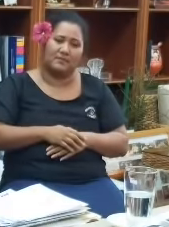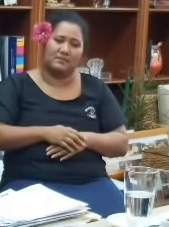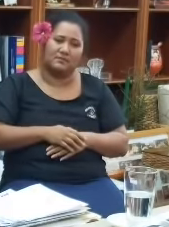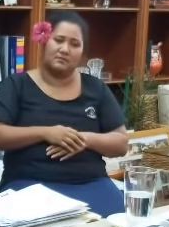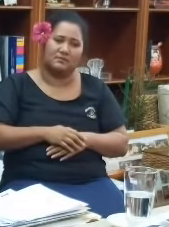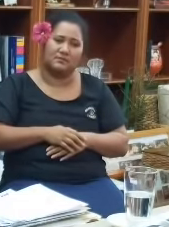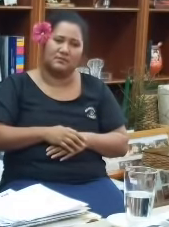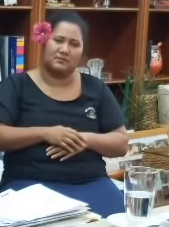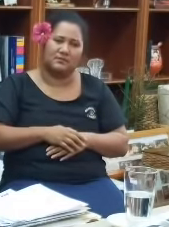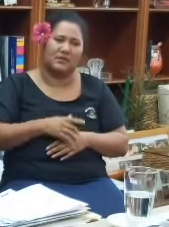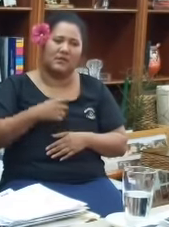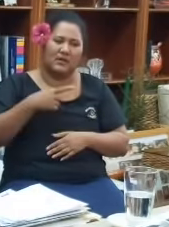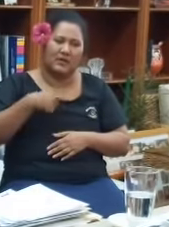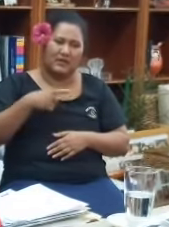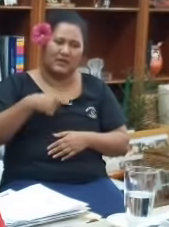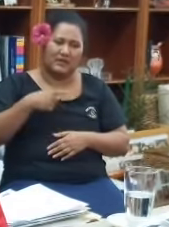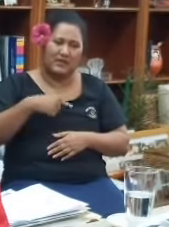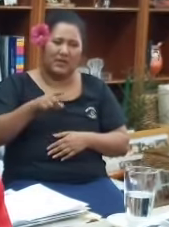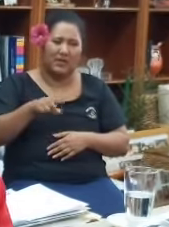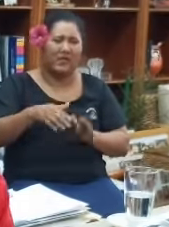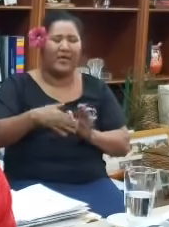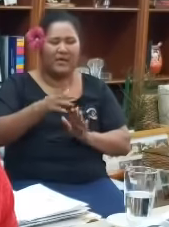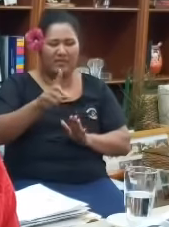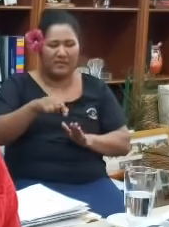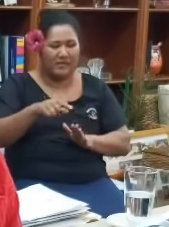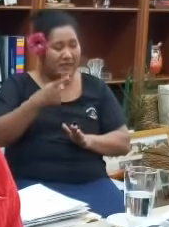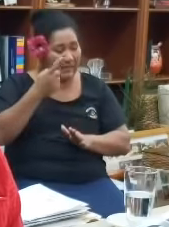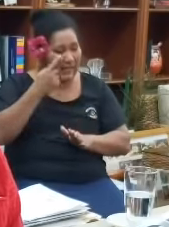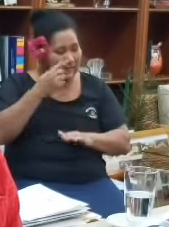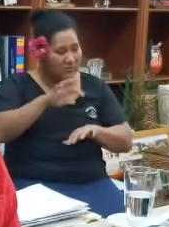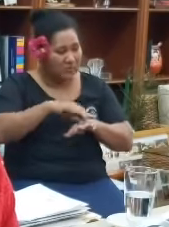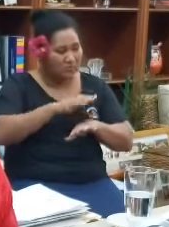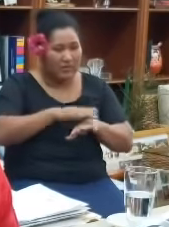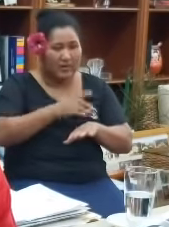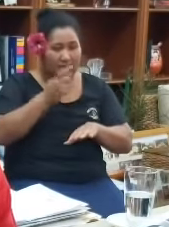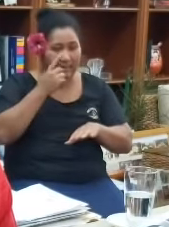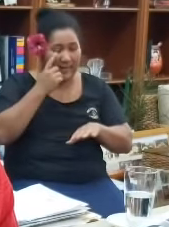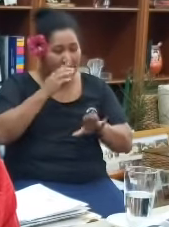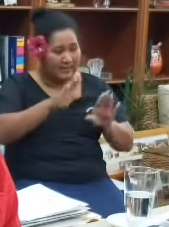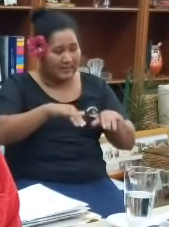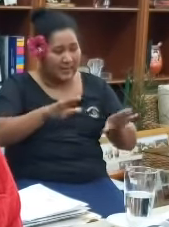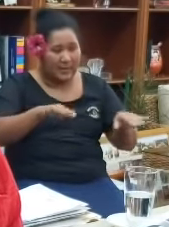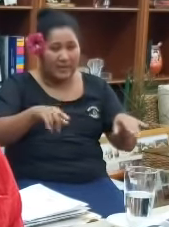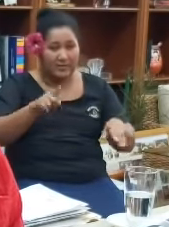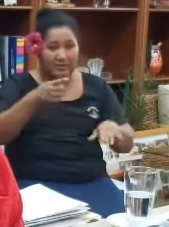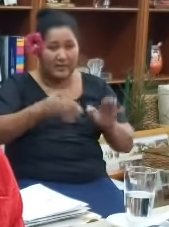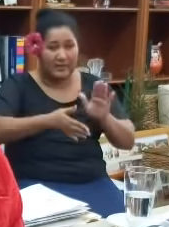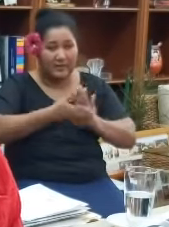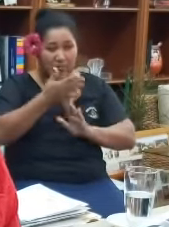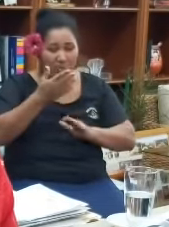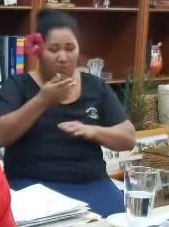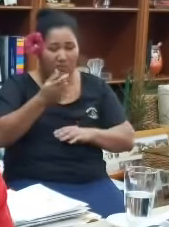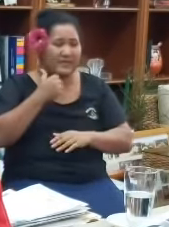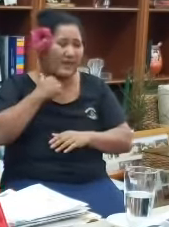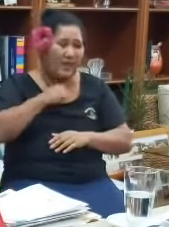la el me ke fayer nga me ali vai lo ko lo le lo foi lo ko lo mo fa nga la le fia ai le nga le me a